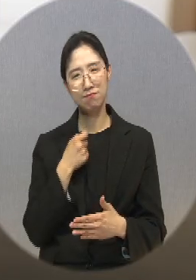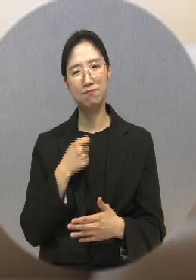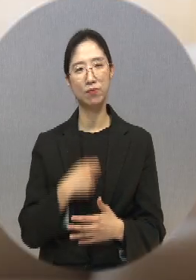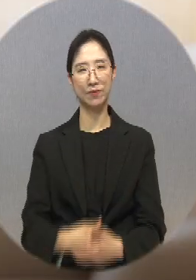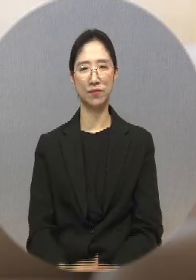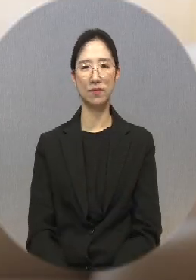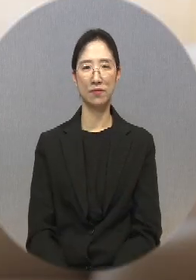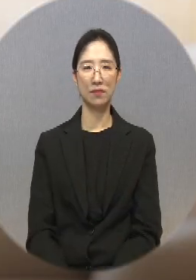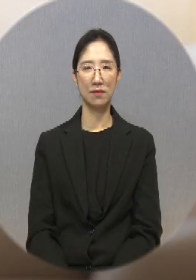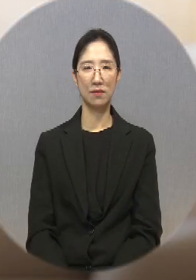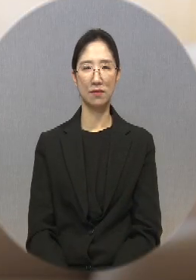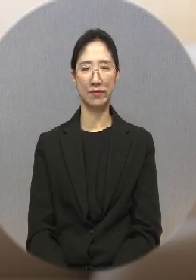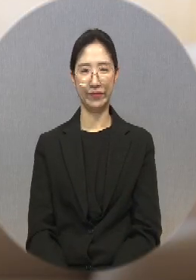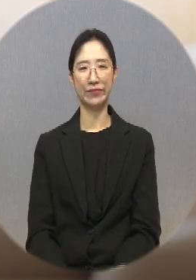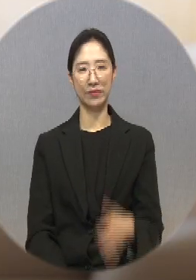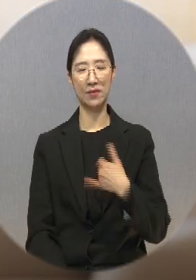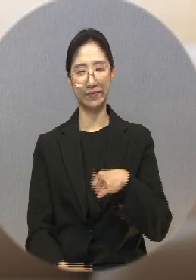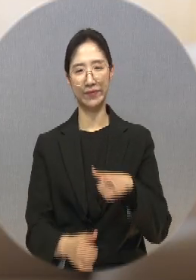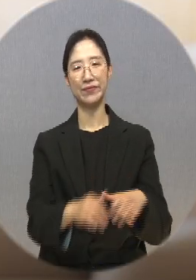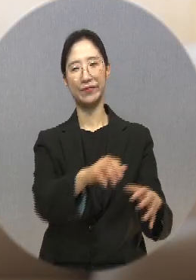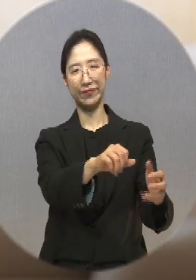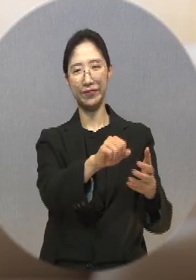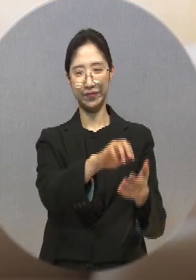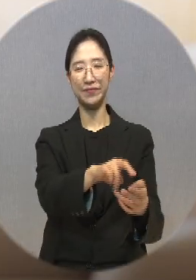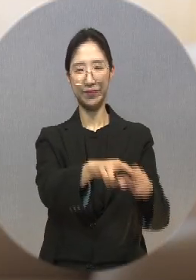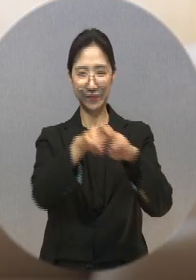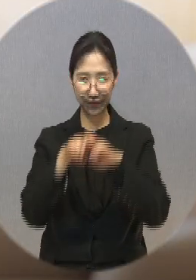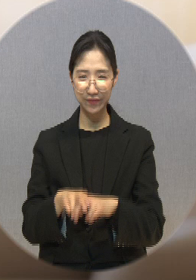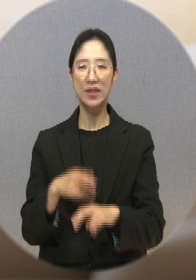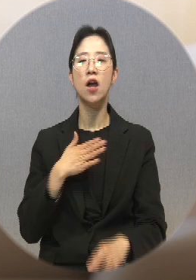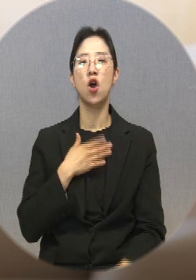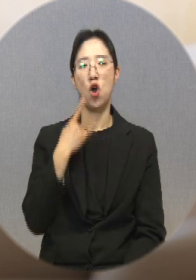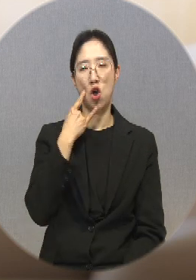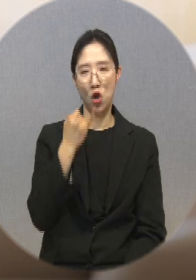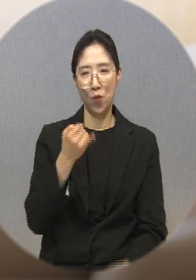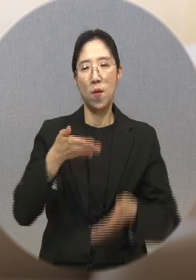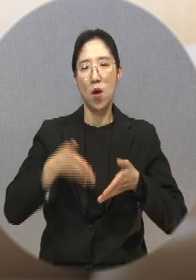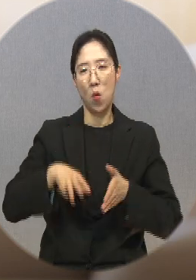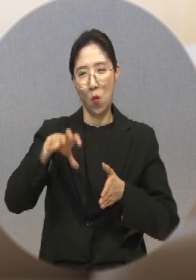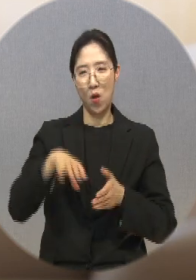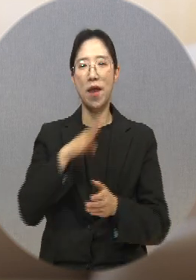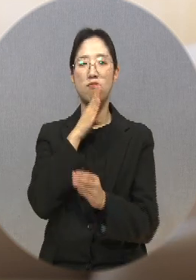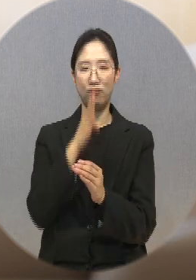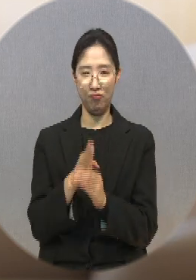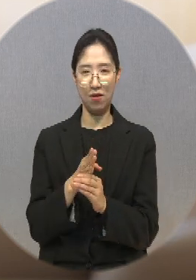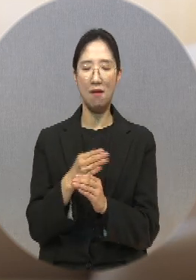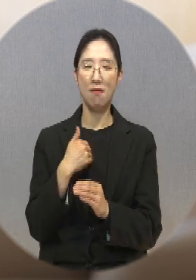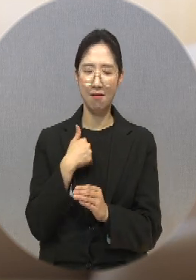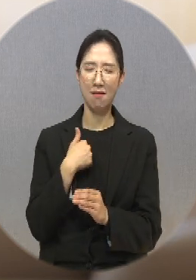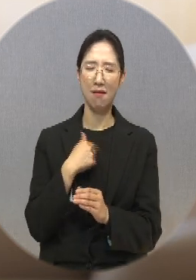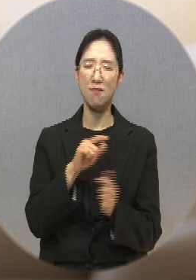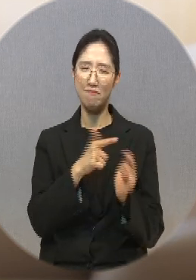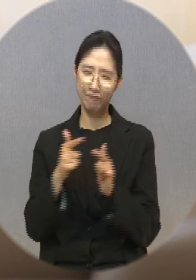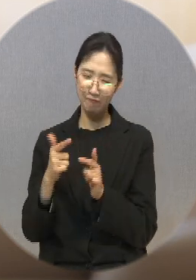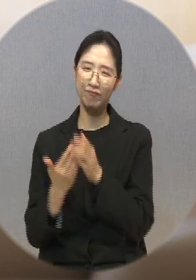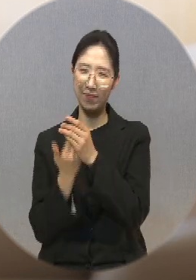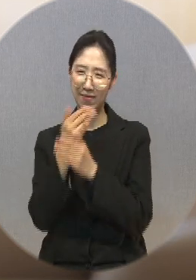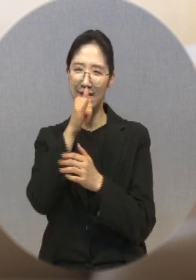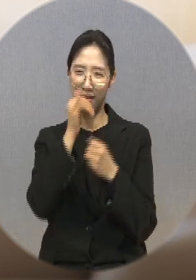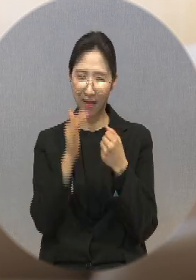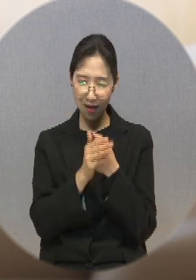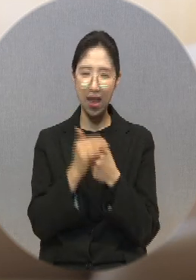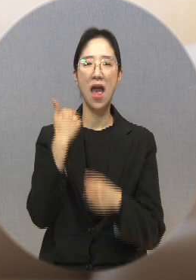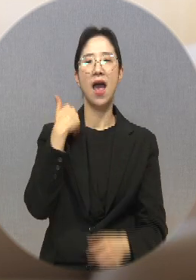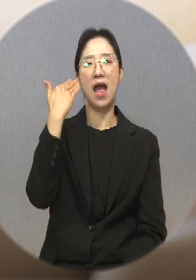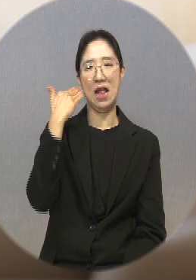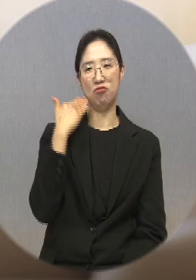무너지더라고요. 아이를 앉혀놓고 엄마의 고향은 북한이고 엄마는 여차여차해서 이렇게